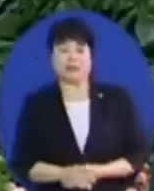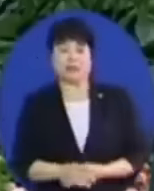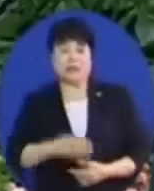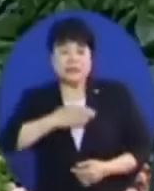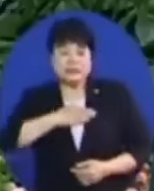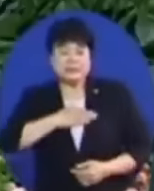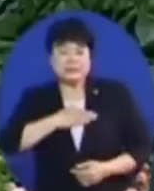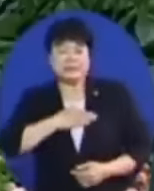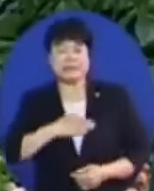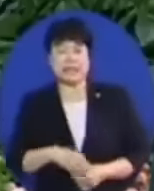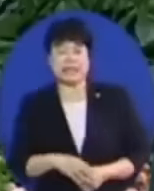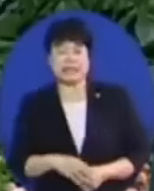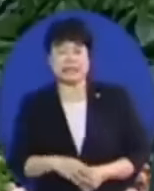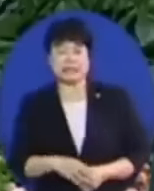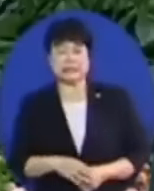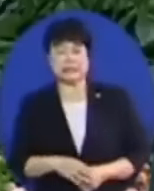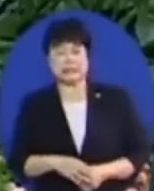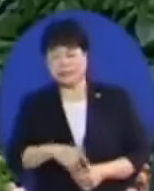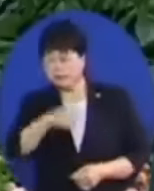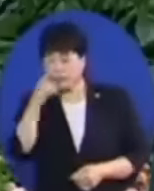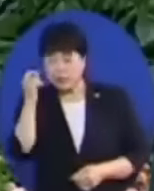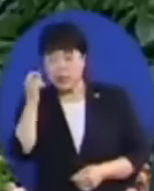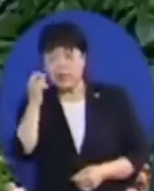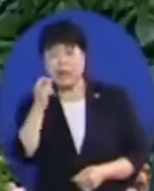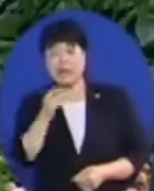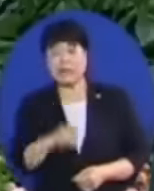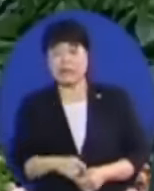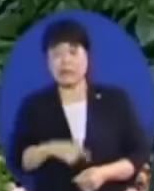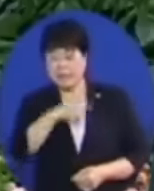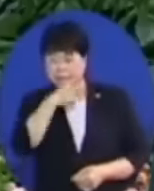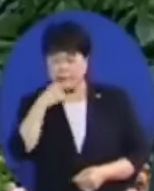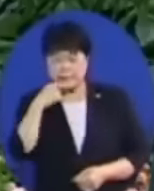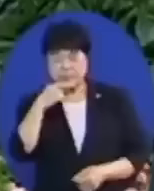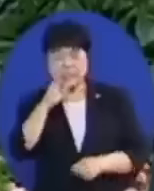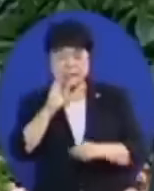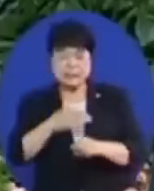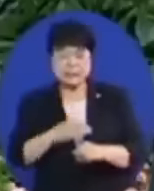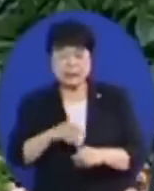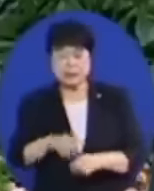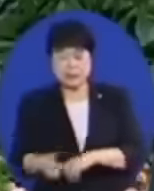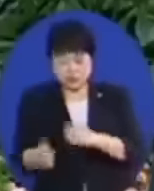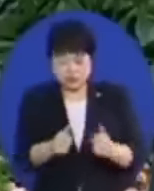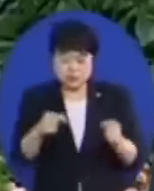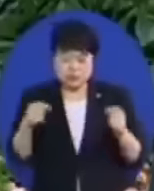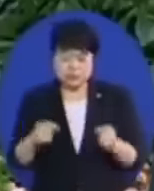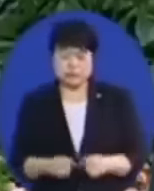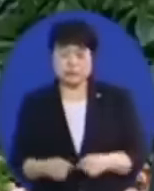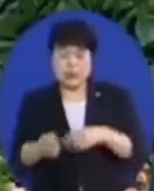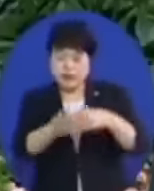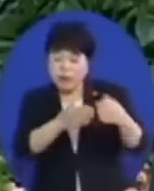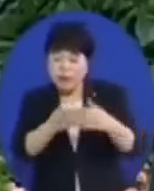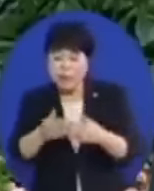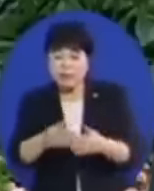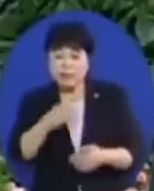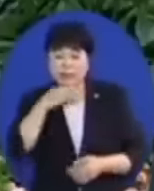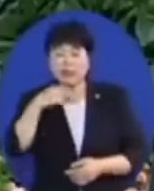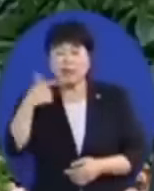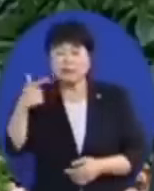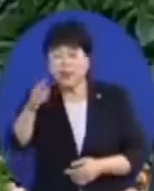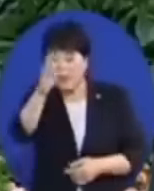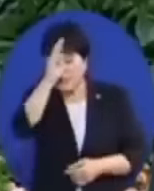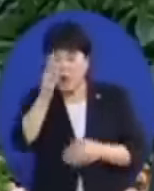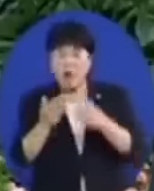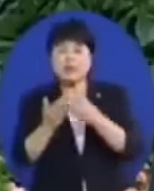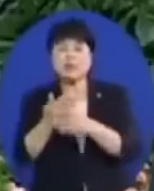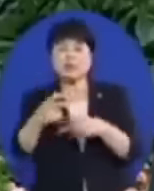심장과 불치의 혈액으로 온 몸이 완전히 마비되어 여러 번 죽음을 경험했습니다. 16살 때 병원에서 그를